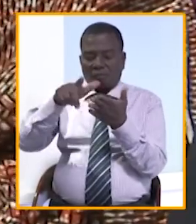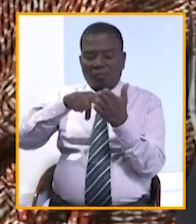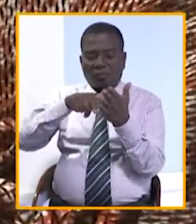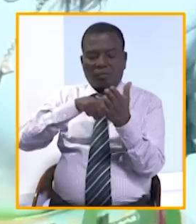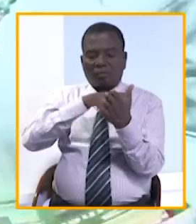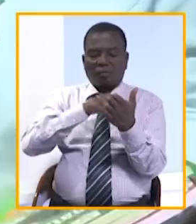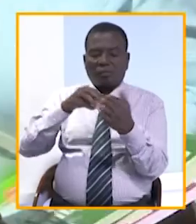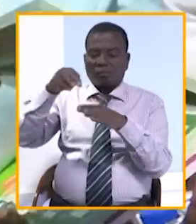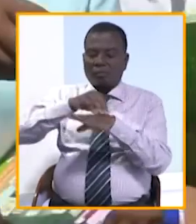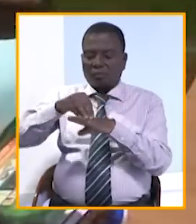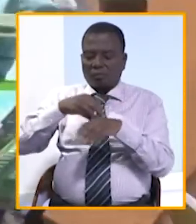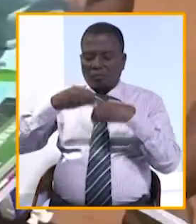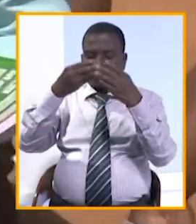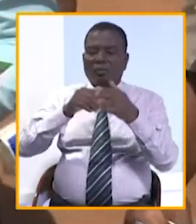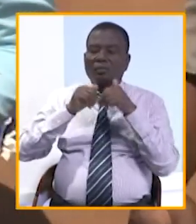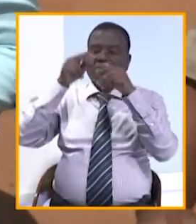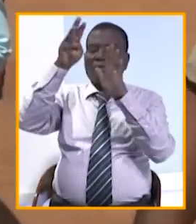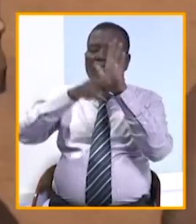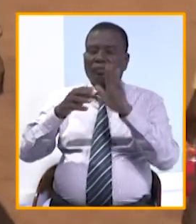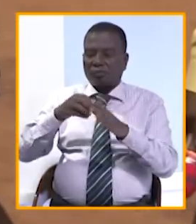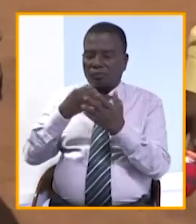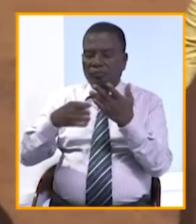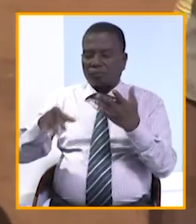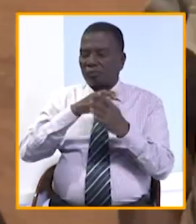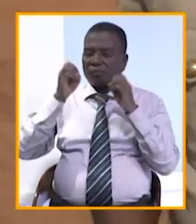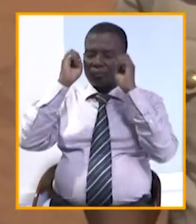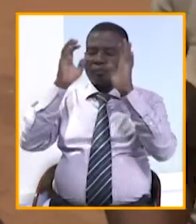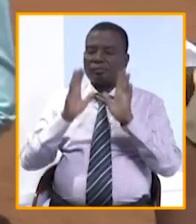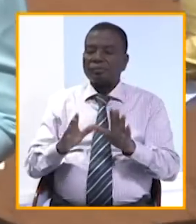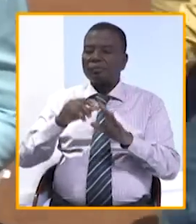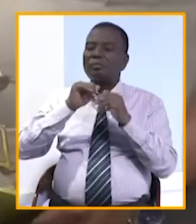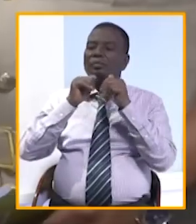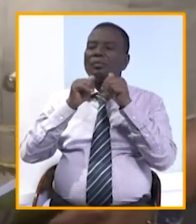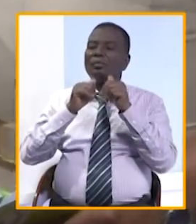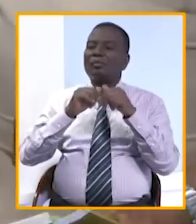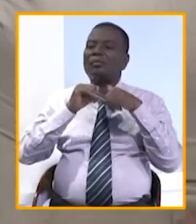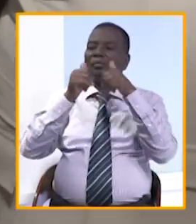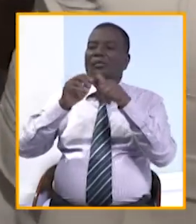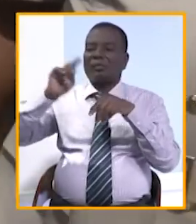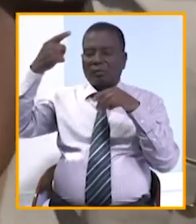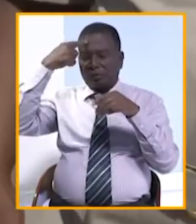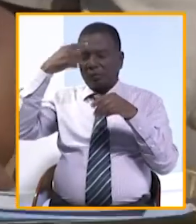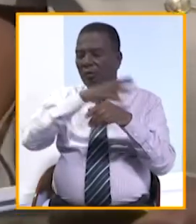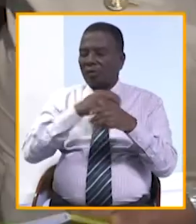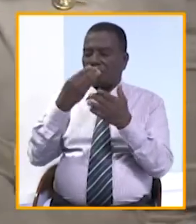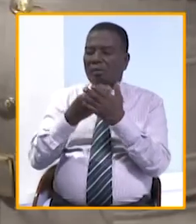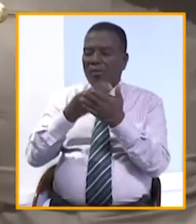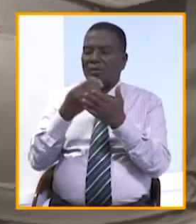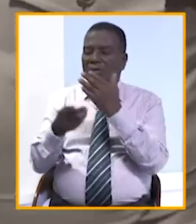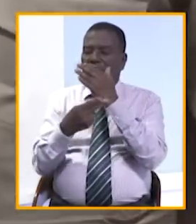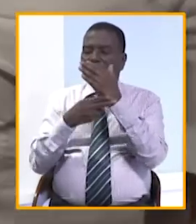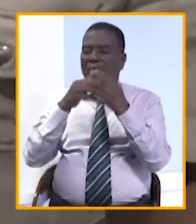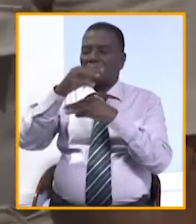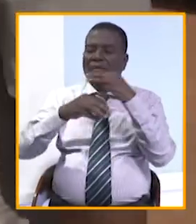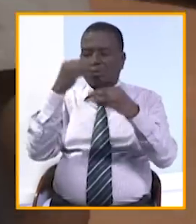mathématiques remis gratuitement aux écoliers et aux enseignants, dont du gouvernement et de la Banque mondiale, pour renforcer les capacités